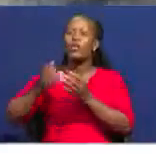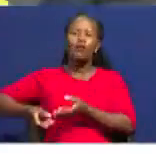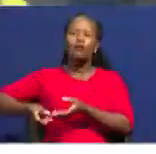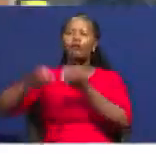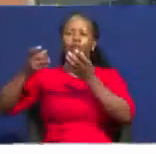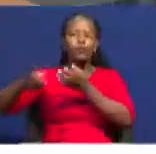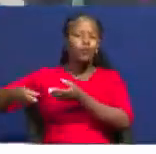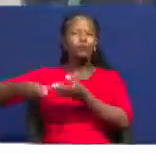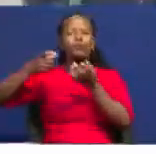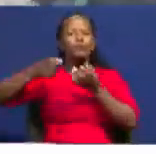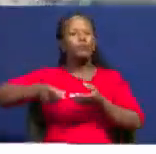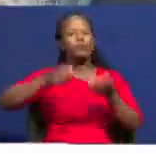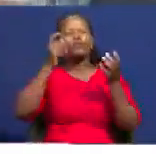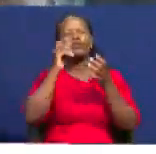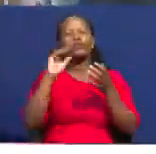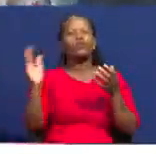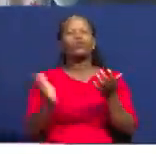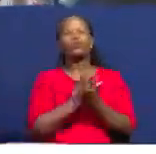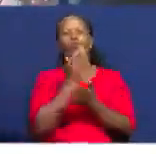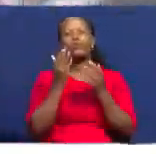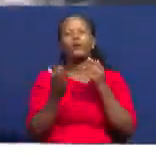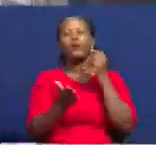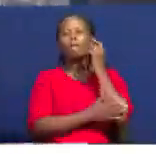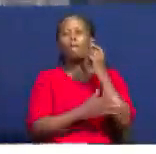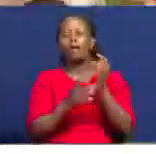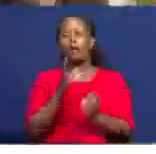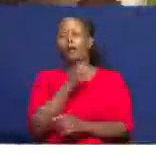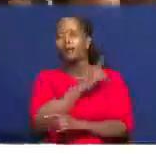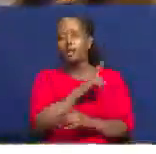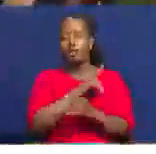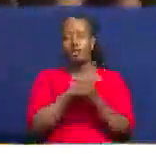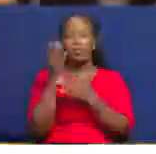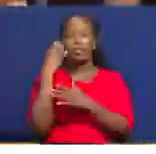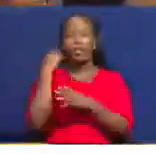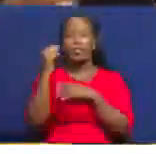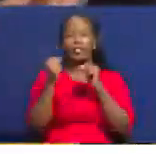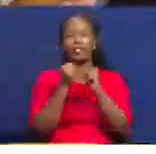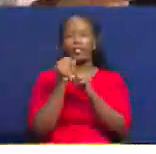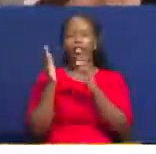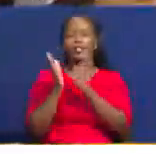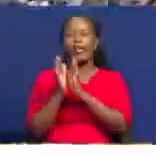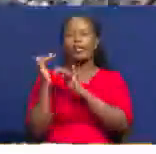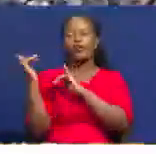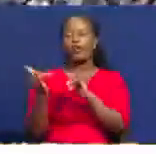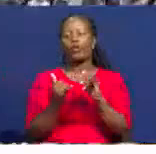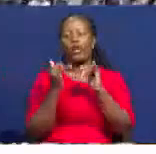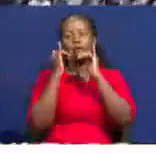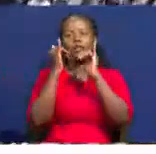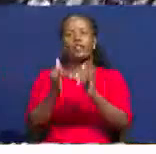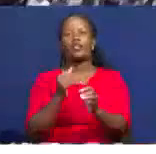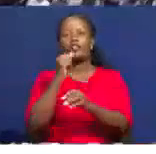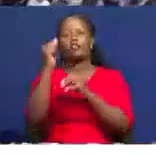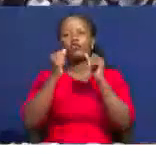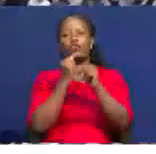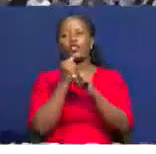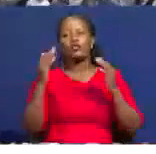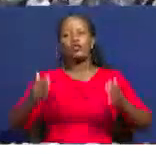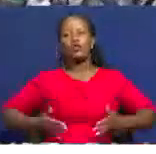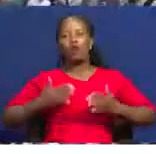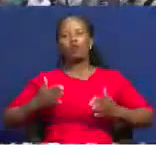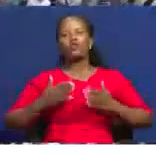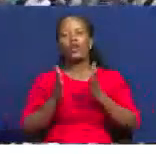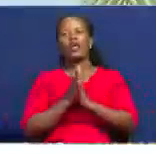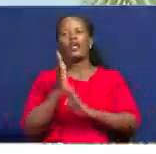ili kuondoa bahati mbaya ya mwaka uliopita na kukaribisha mwaka mpya wa furaha na bahati